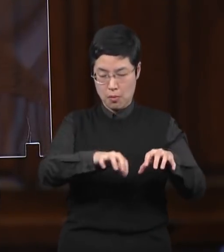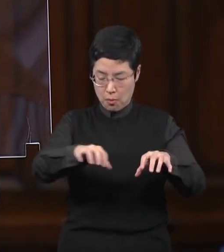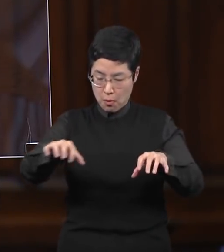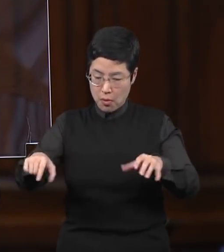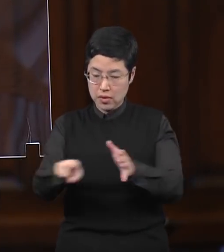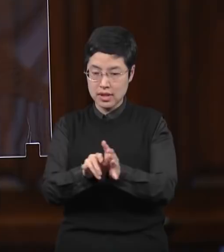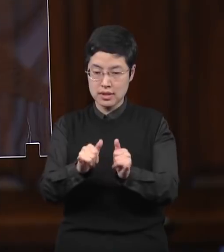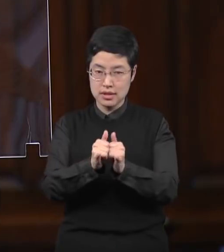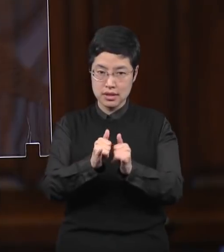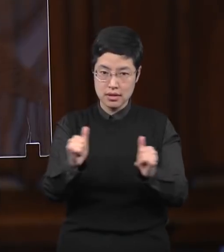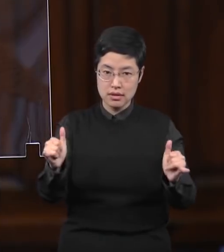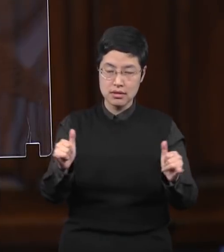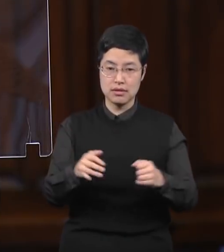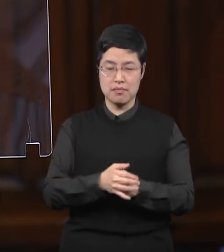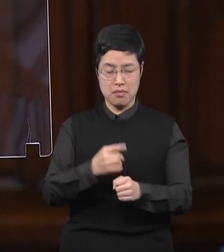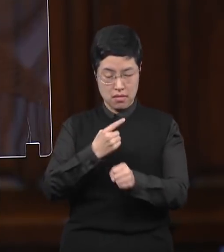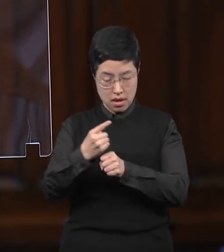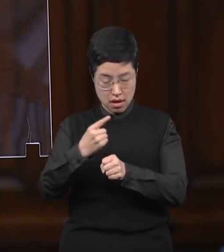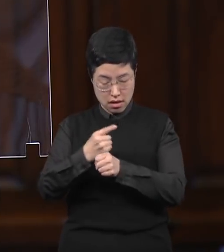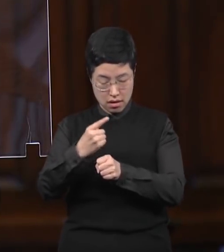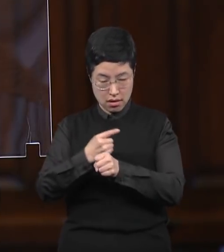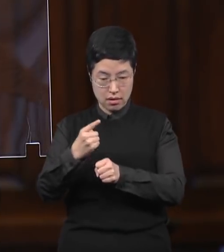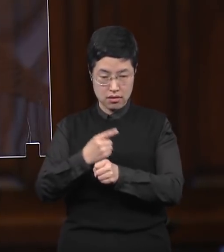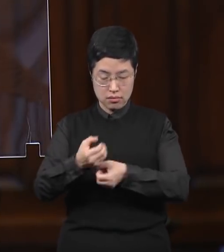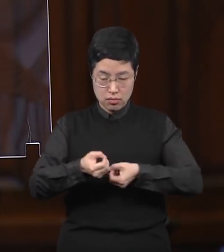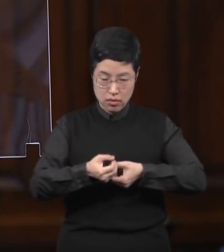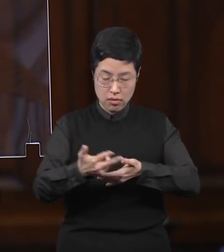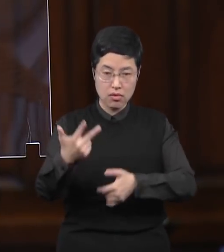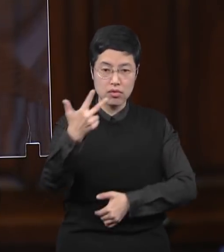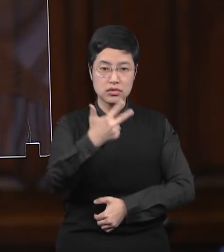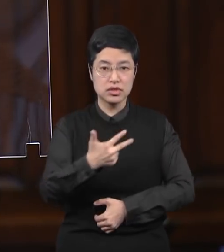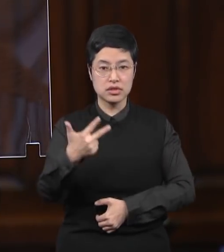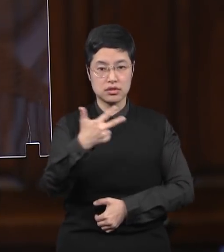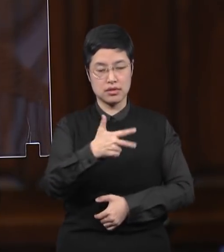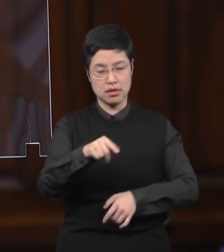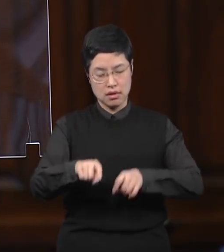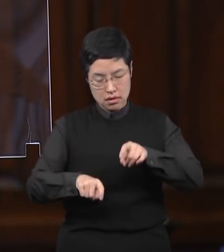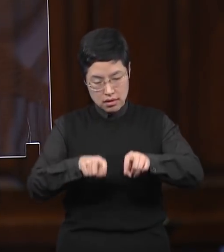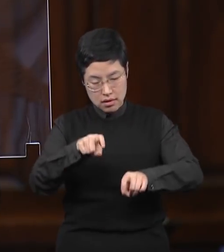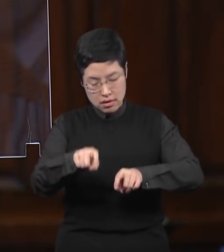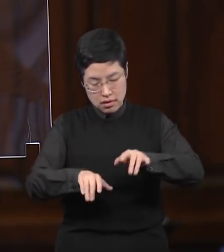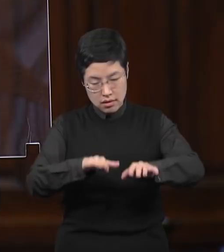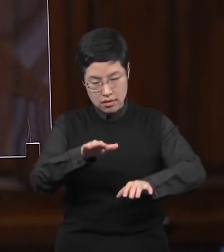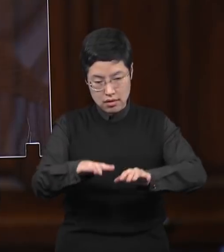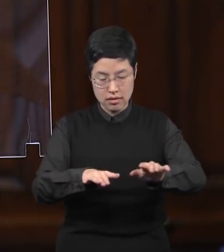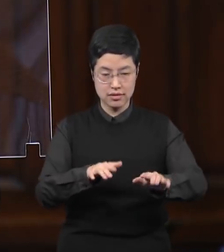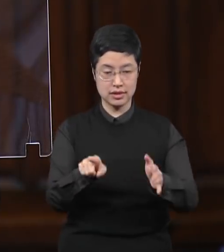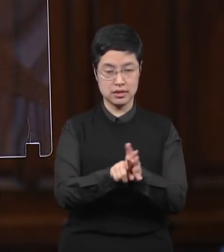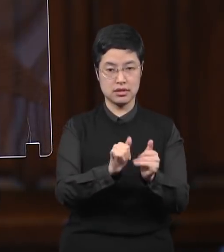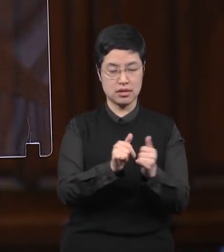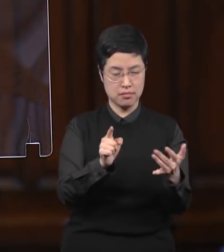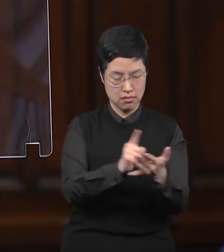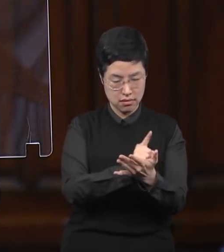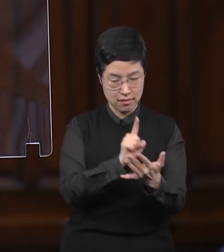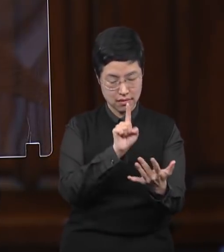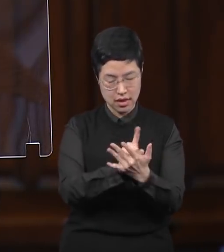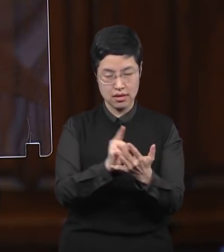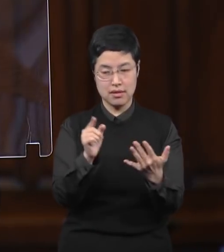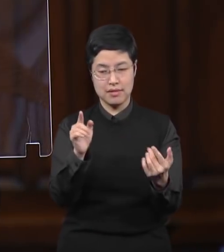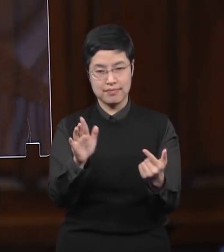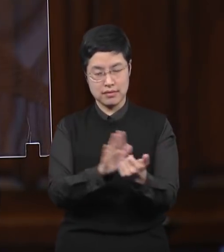걸어서 12년간 사목하시다가 과로로 탈진하여 마흔